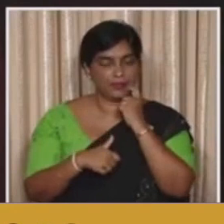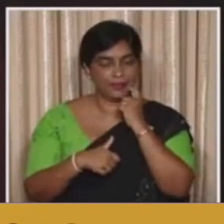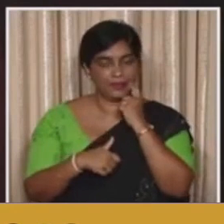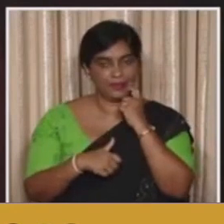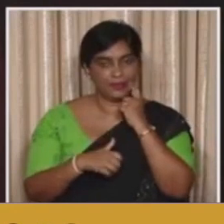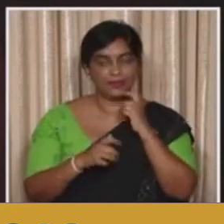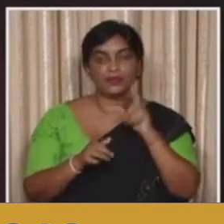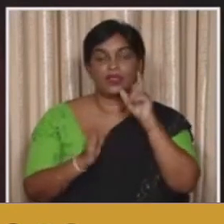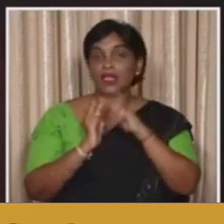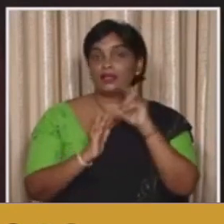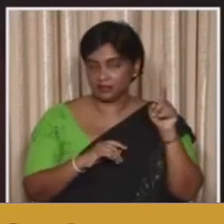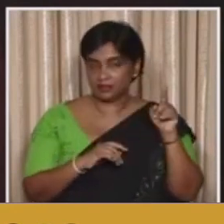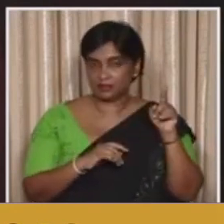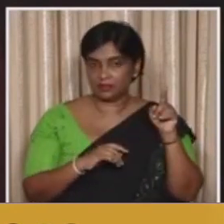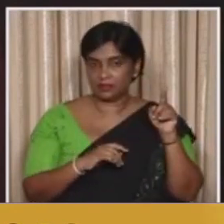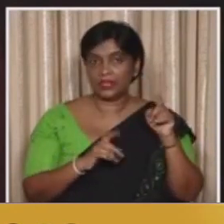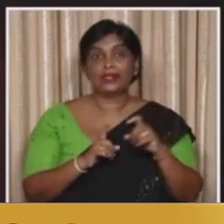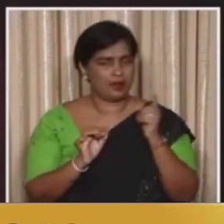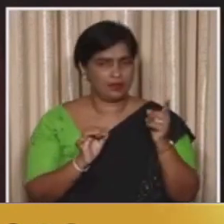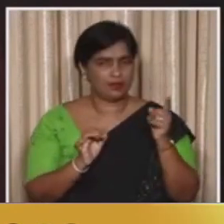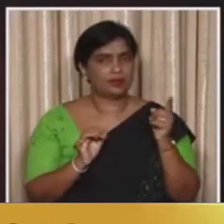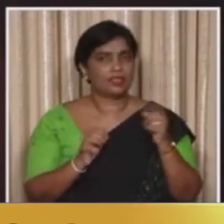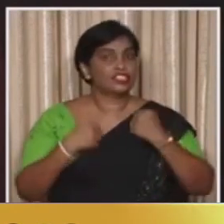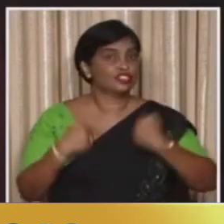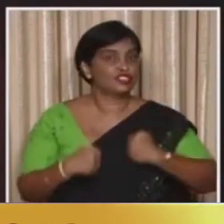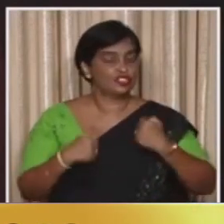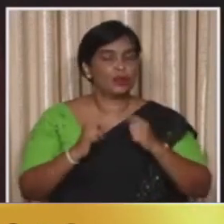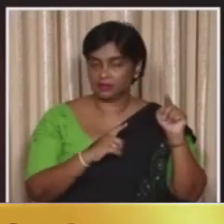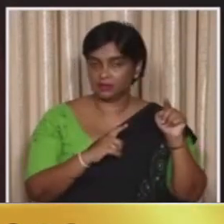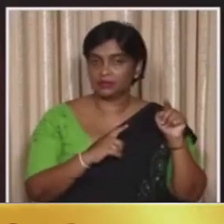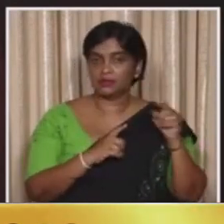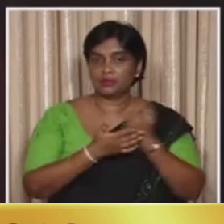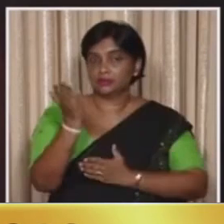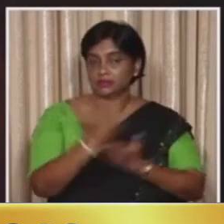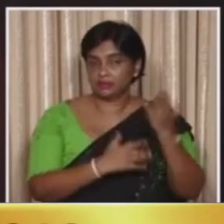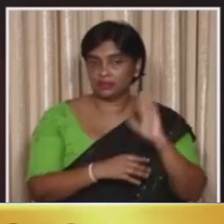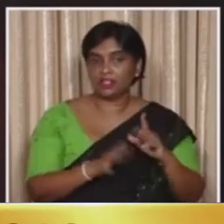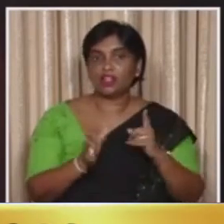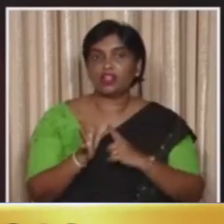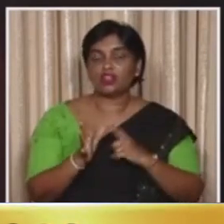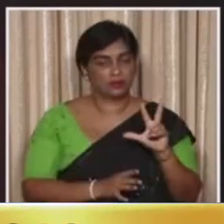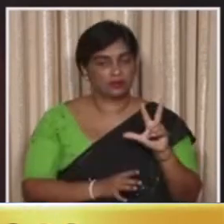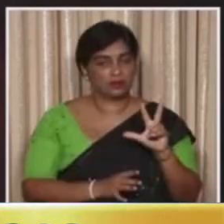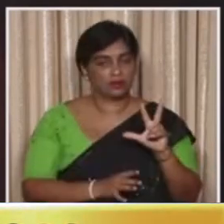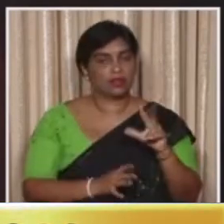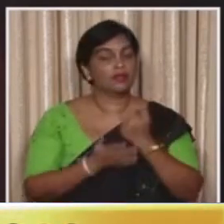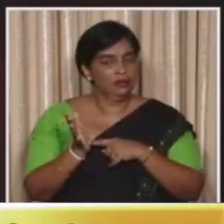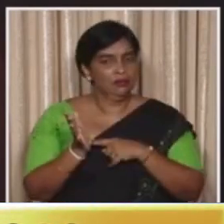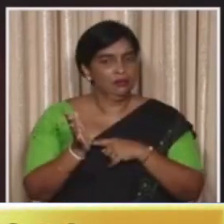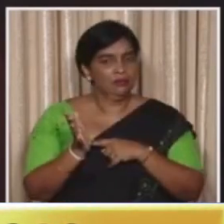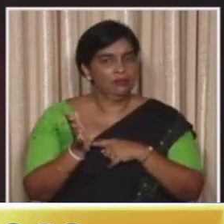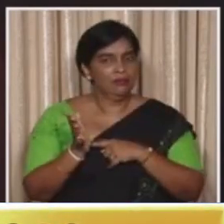ආයතනය ඉන්ටර්නැෂනල් ක්‍රිකට් කවුන්සිල් එකේ ග්‍රෙග් බාක්ලි චෙයාර්මන් ඉන්ටර්නැෂනල් ක්‍රිකට් කවුන්සිල් කියලා තියෙනවා අගෝස්තු 28 වෙනිදා මේ ලිපියේ